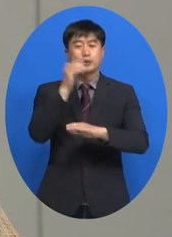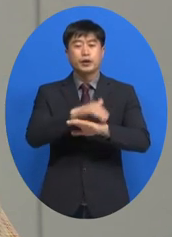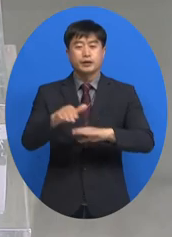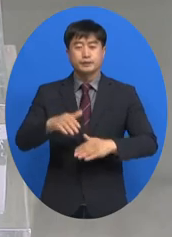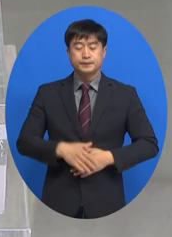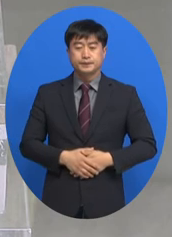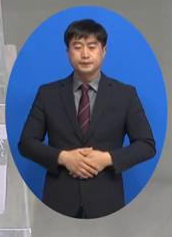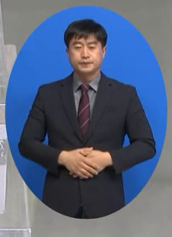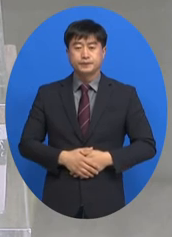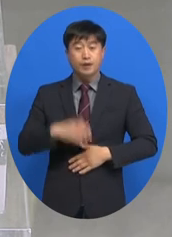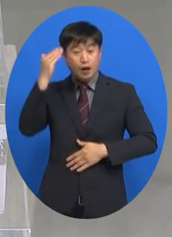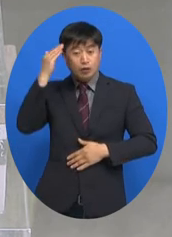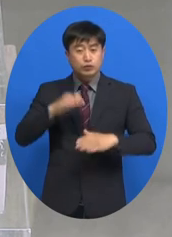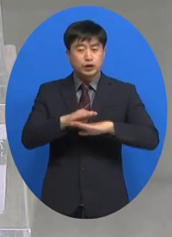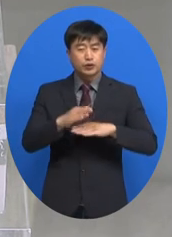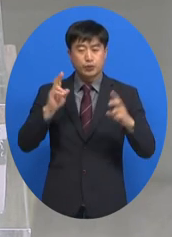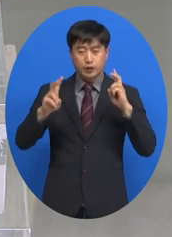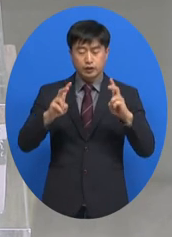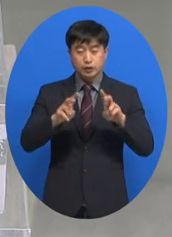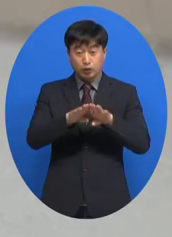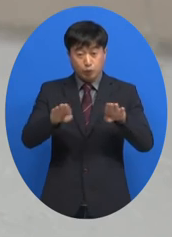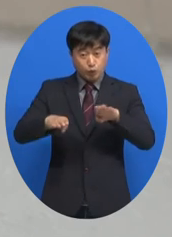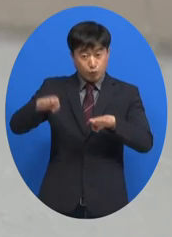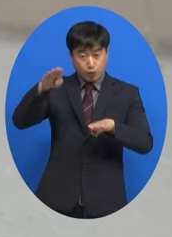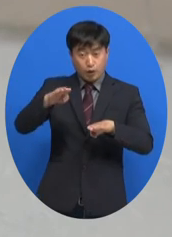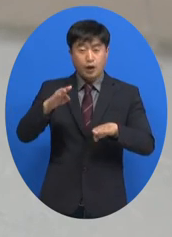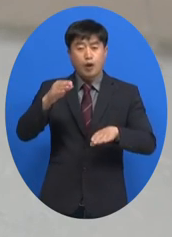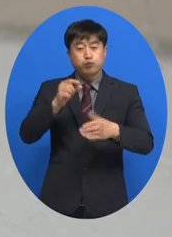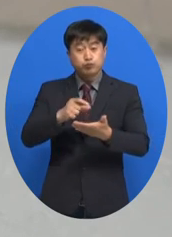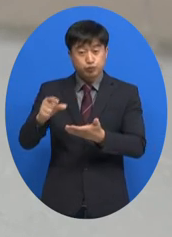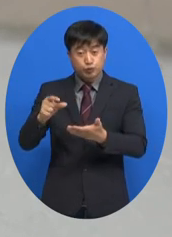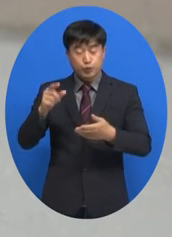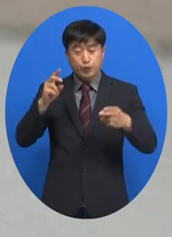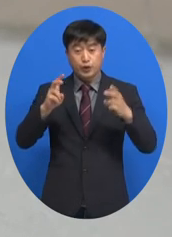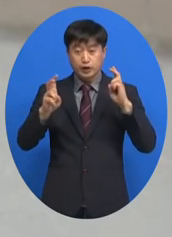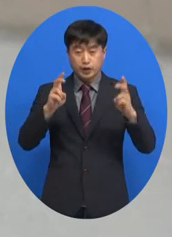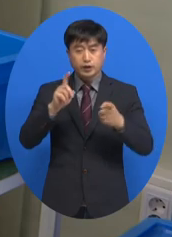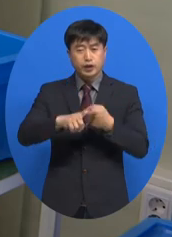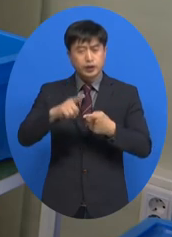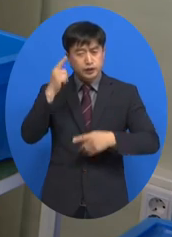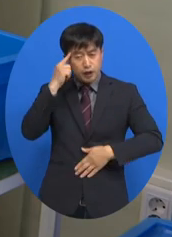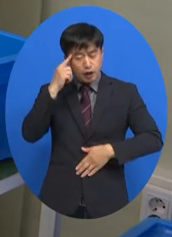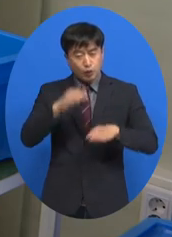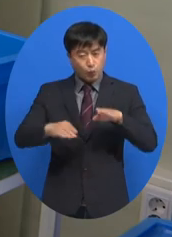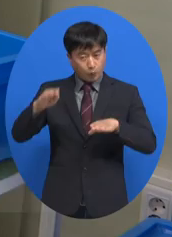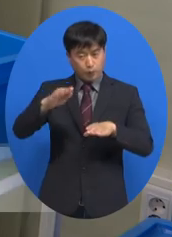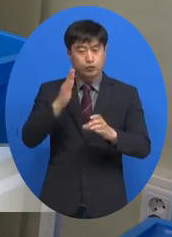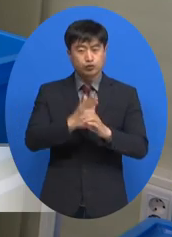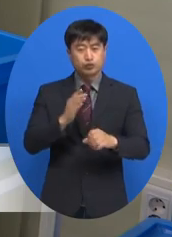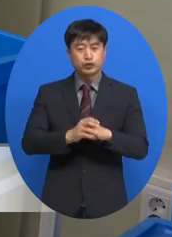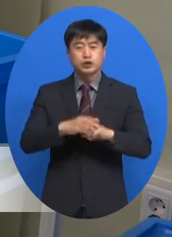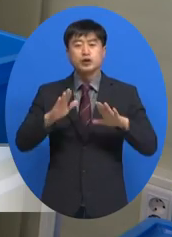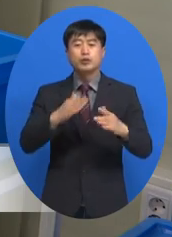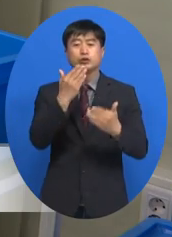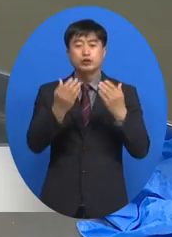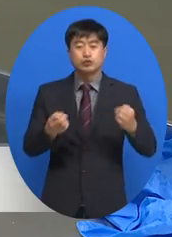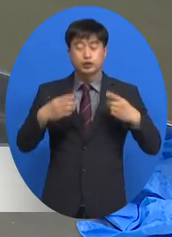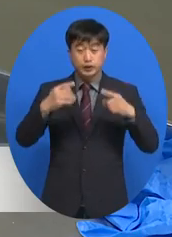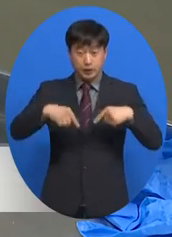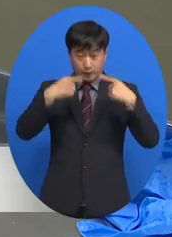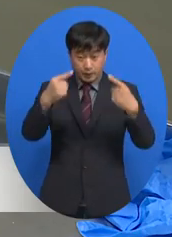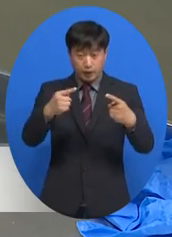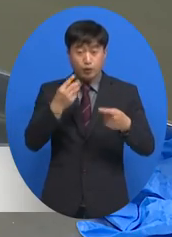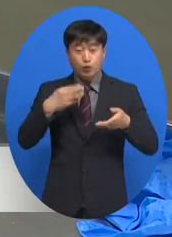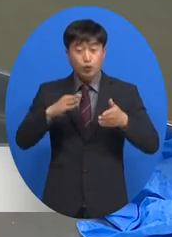지원할 계획입니다 국내 자동차 업계의 지휘향상으로 국내 부품업체들에 대한 인지도도 높아지고 있는 상황 이번 전시회